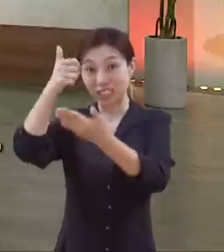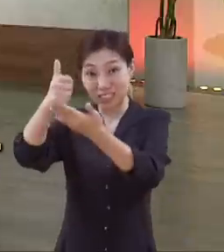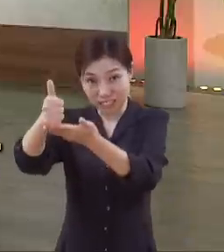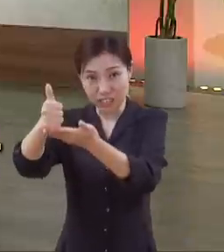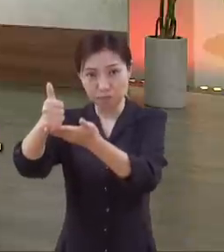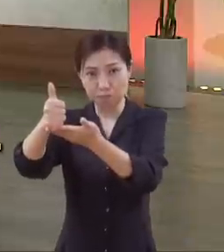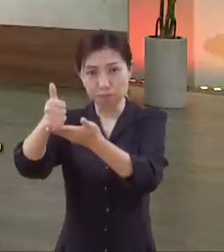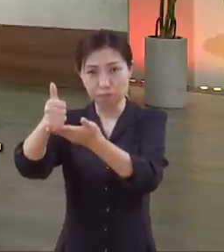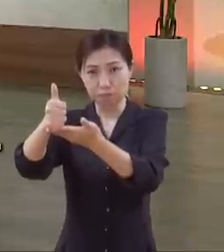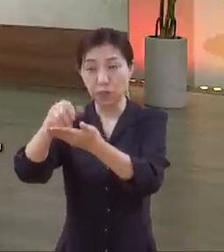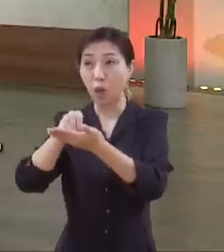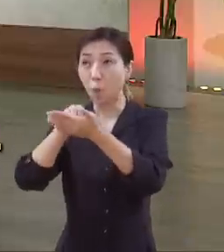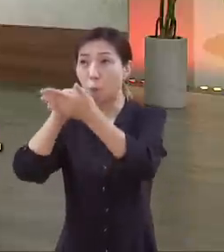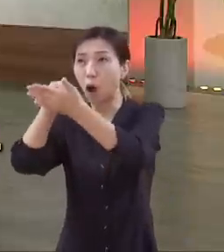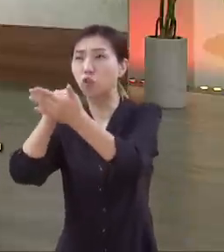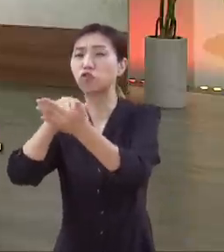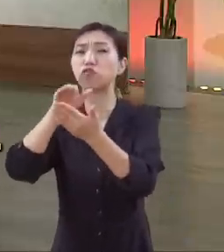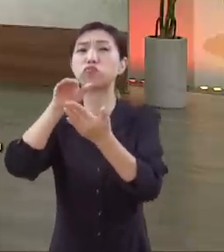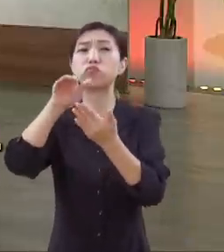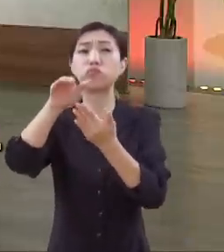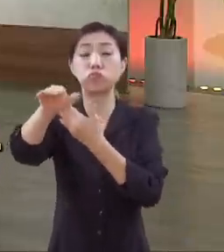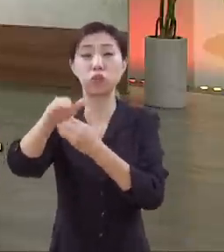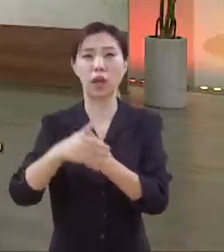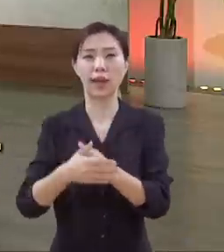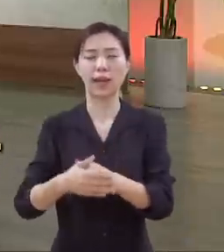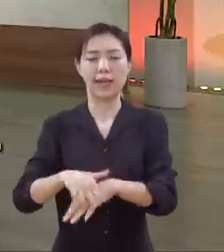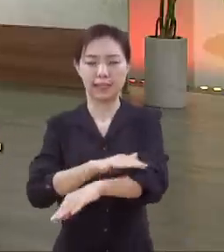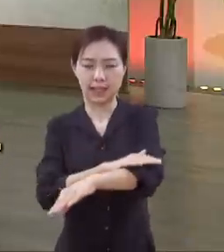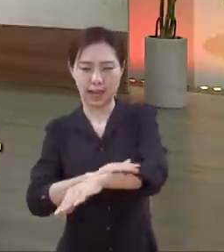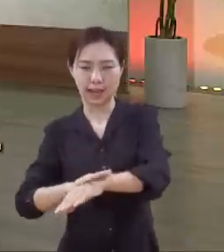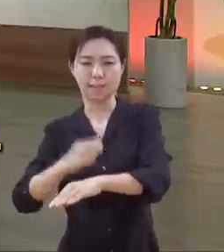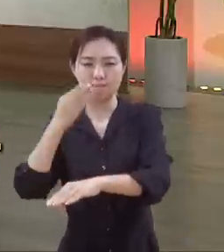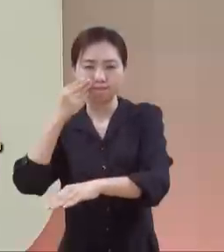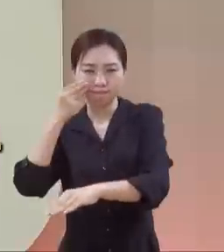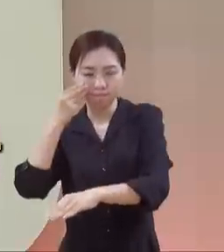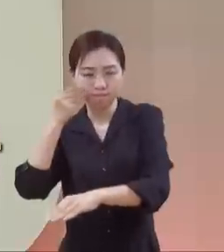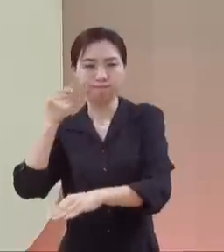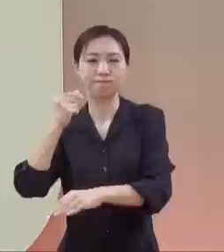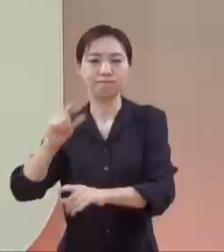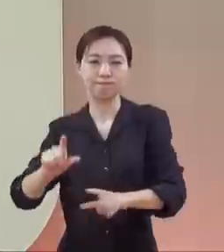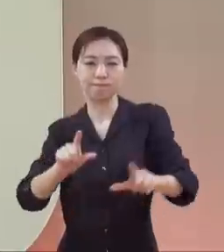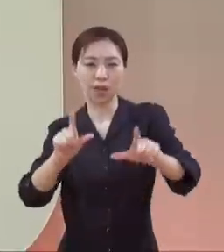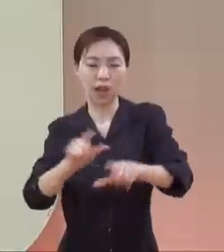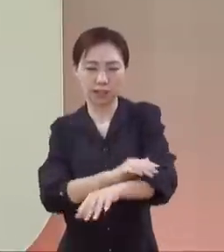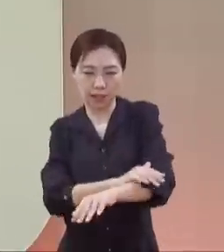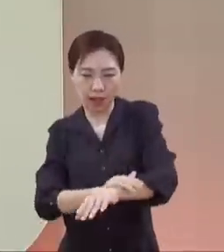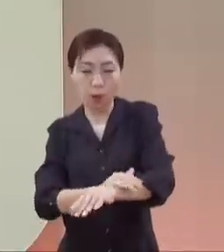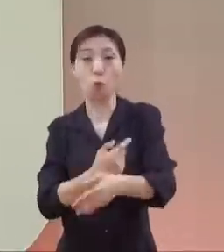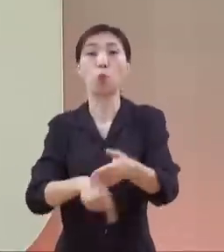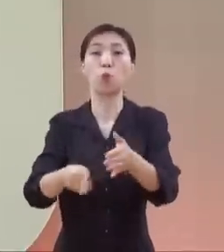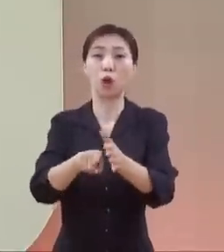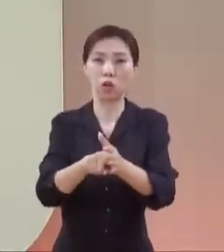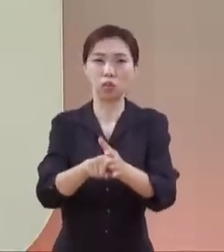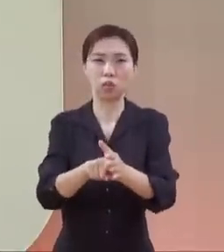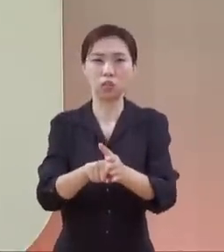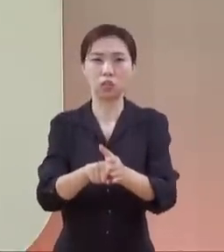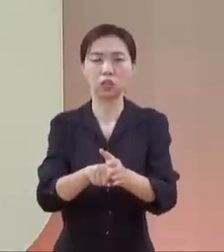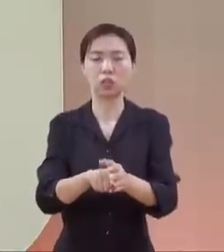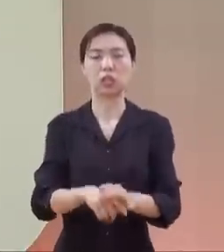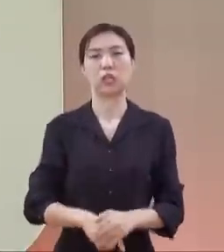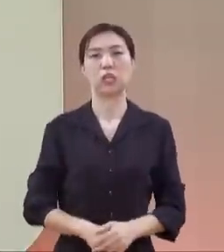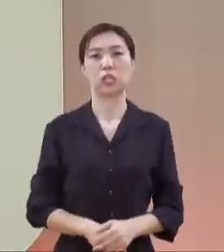수행 생활 잘하는 것도 복이 있어야 수행을 잘할 수 있다 그래서 우리 부처님의 가르침을 공부하다